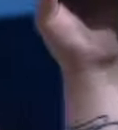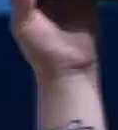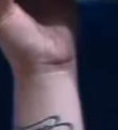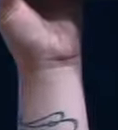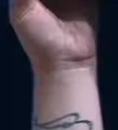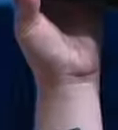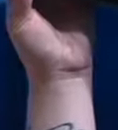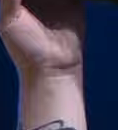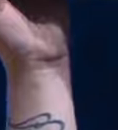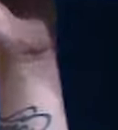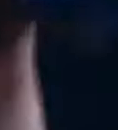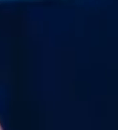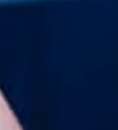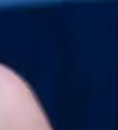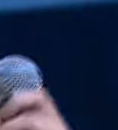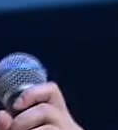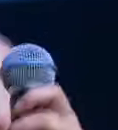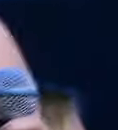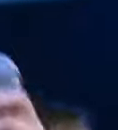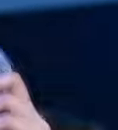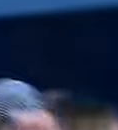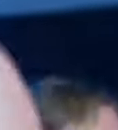awanturze dłużej szef.